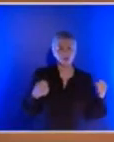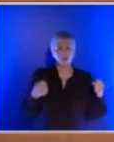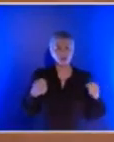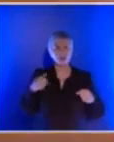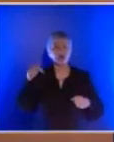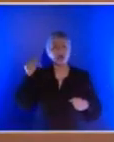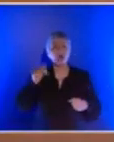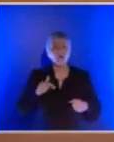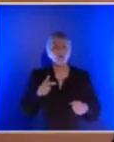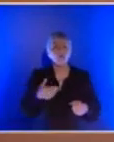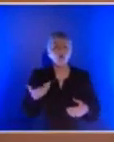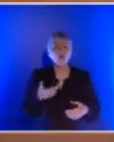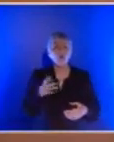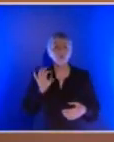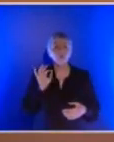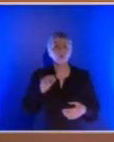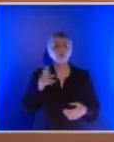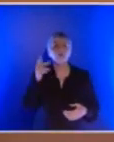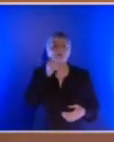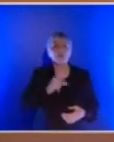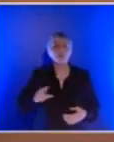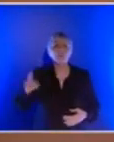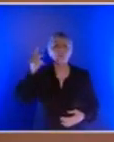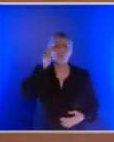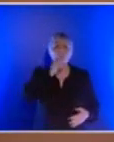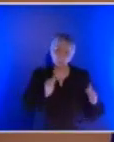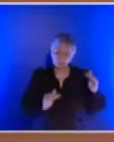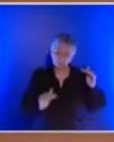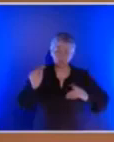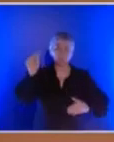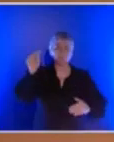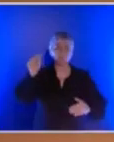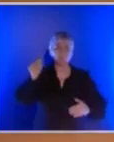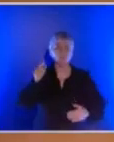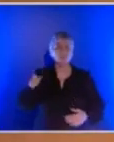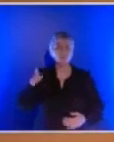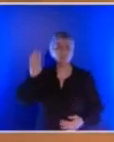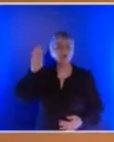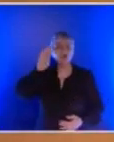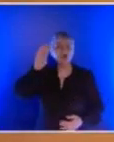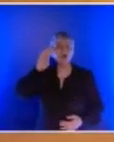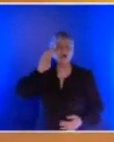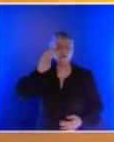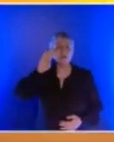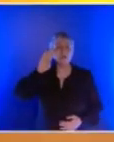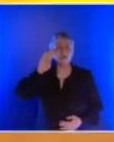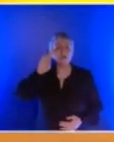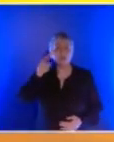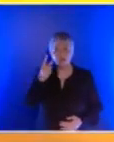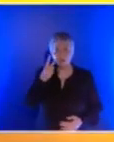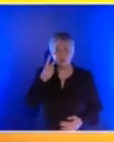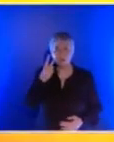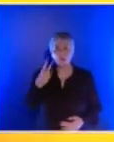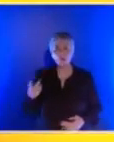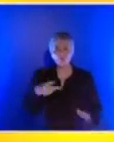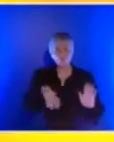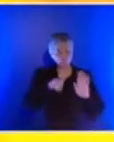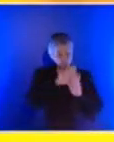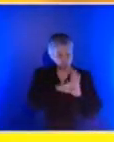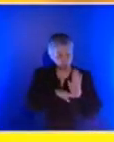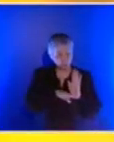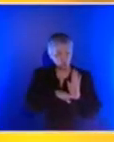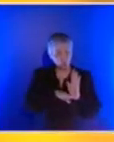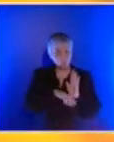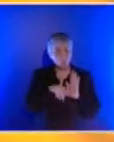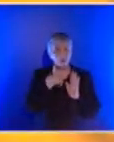που τα δύο προγράμματα Trump-Biden, το μισό περίπου πρόγραμμα που κάθε πλευρά αφορούσε τις κοινωνικές ανισότητες